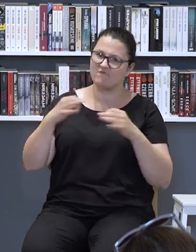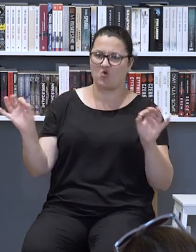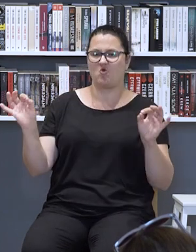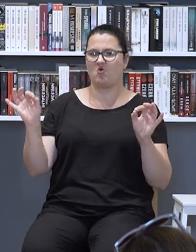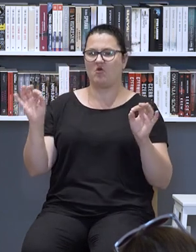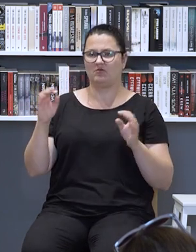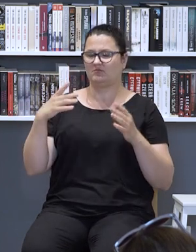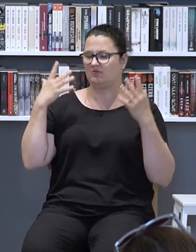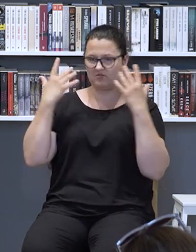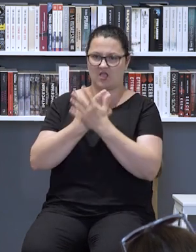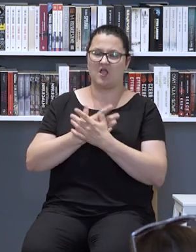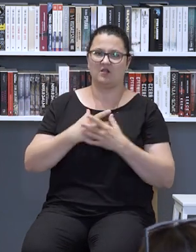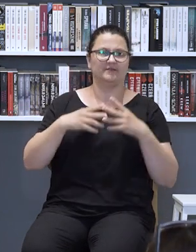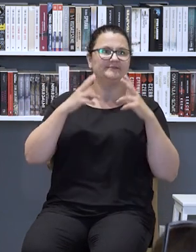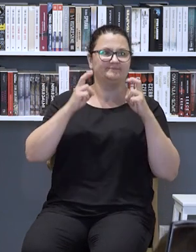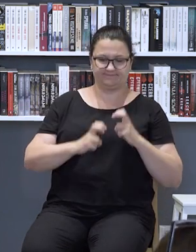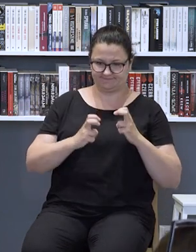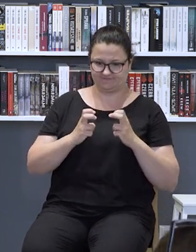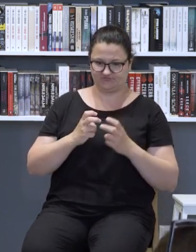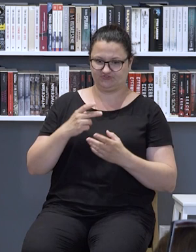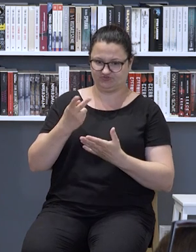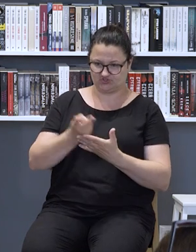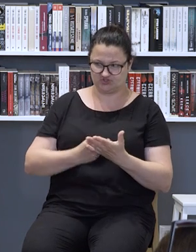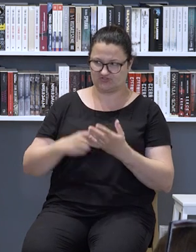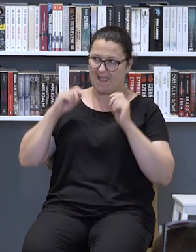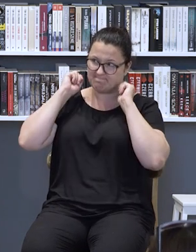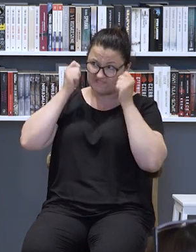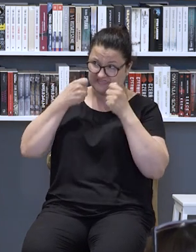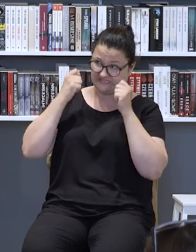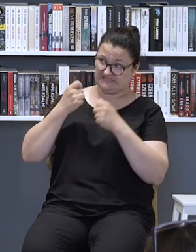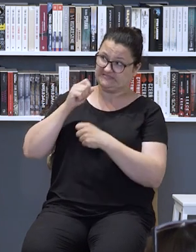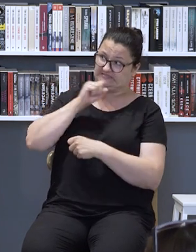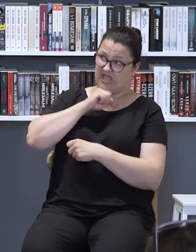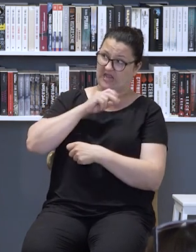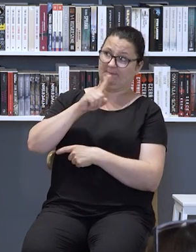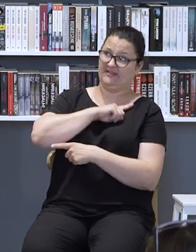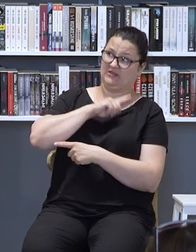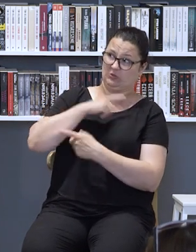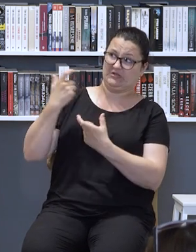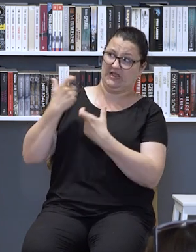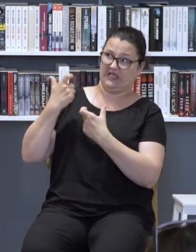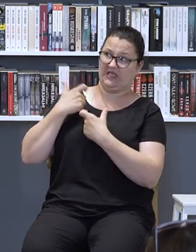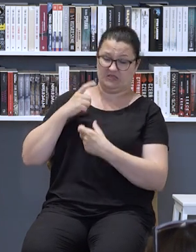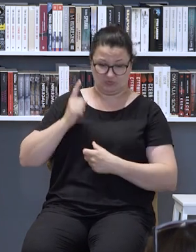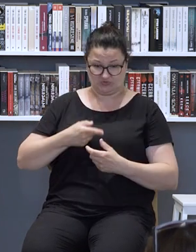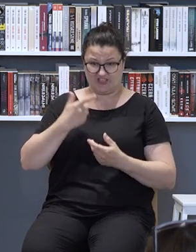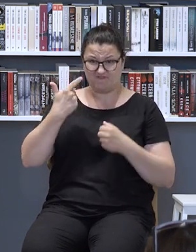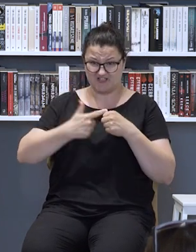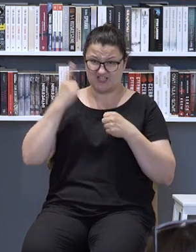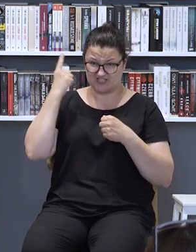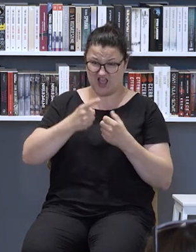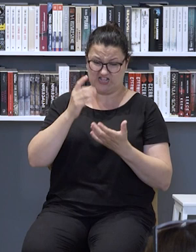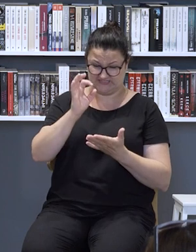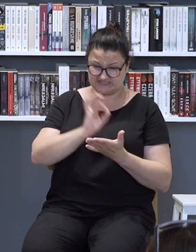czytelni i razem z jakimś starym mnichem, który go cały czas pilnuje, musi 20 lat rysować